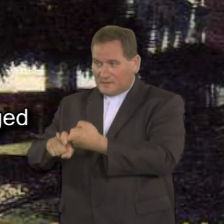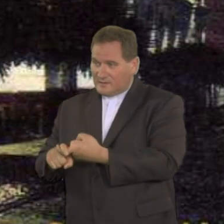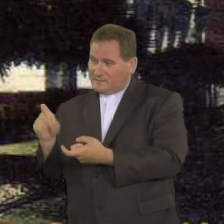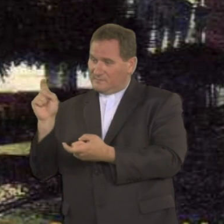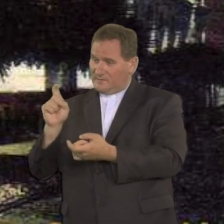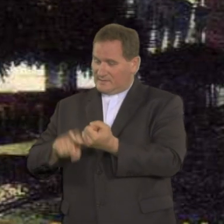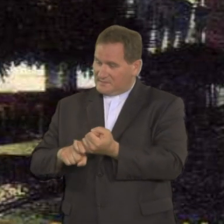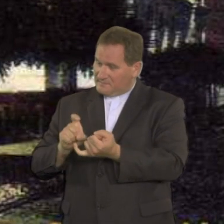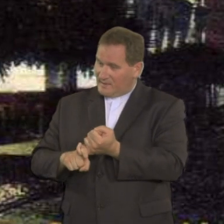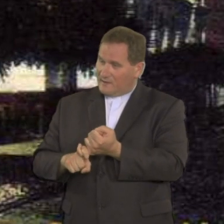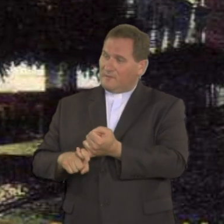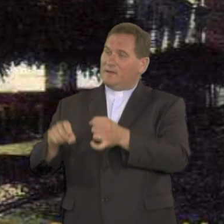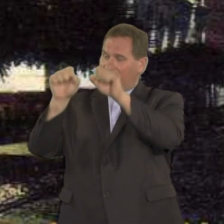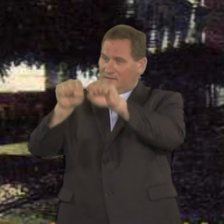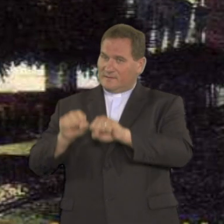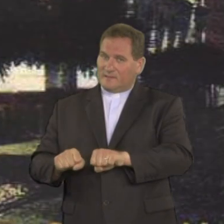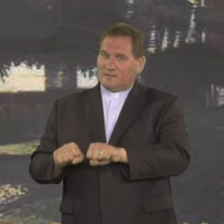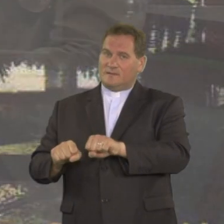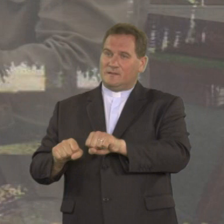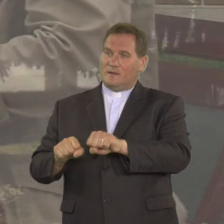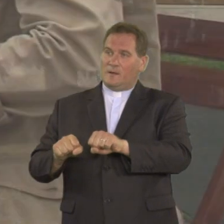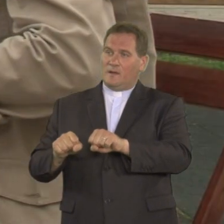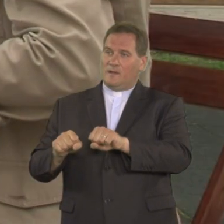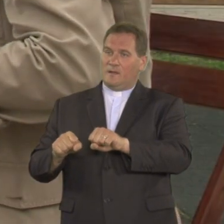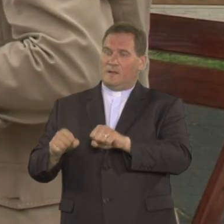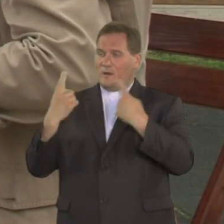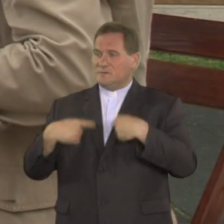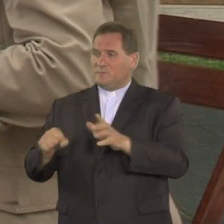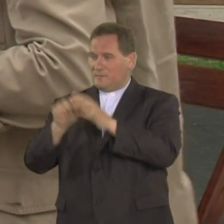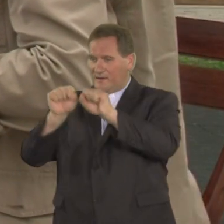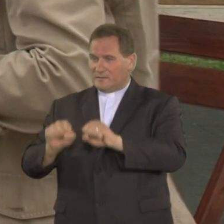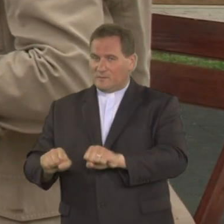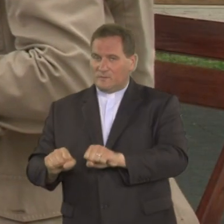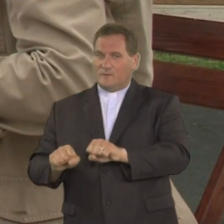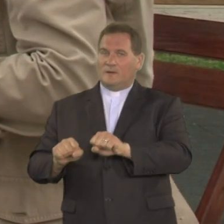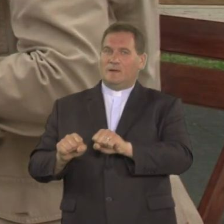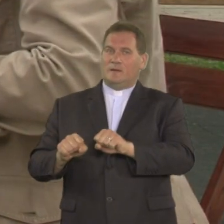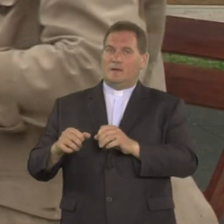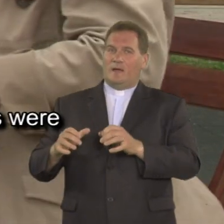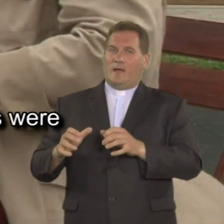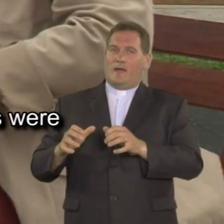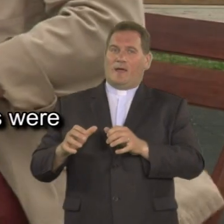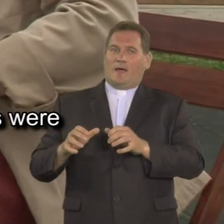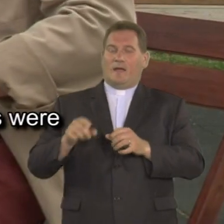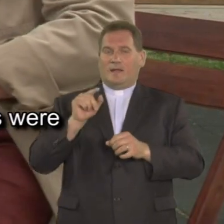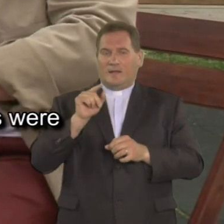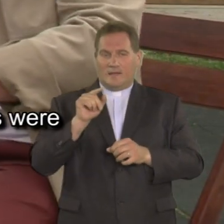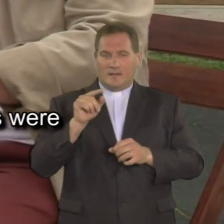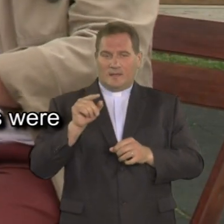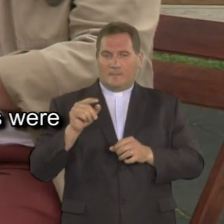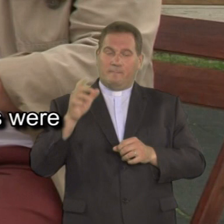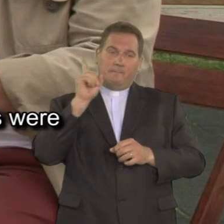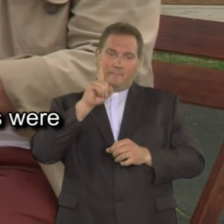bo w narożnym budynku był bank. W narożnym budynku Bank Ziemiański był. Tutaj? W związku z tym dżentelmeni z